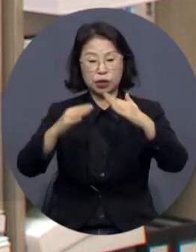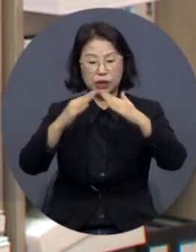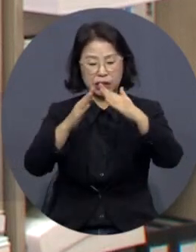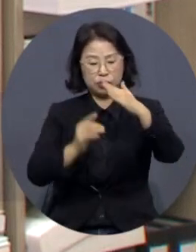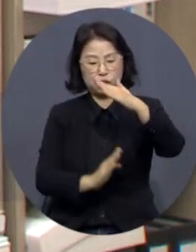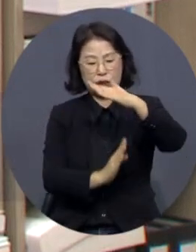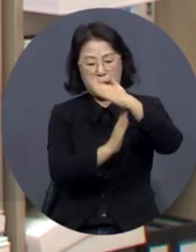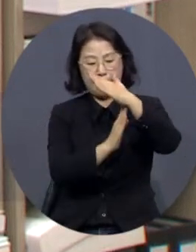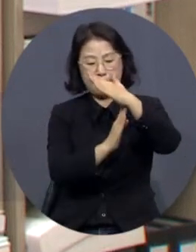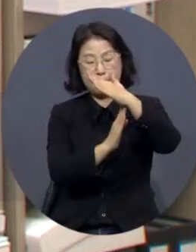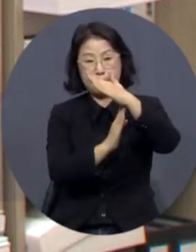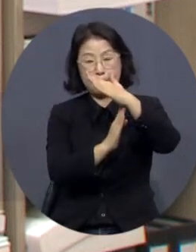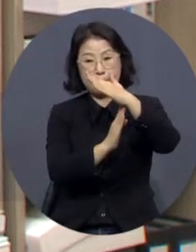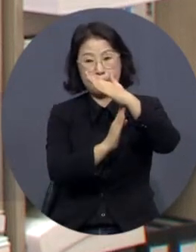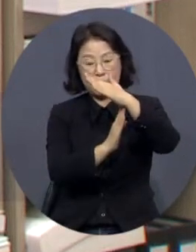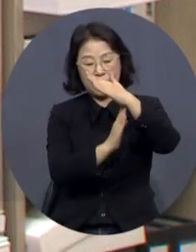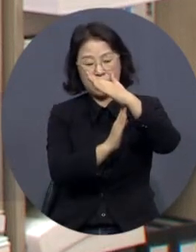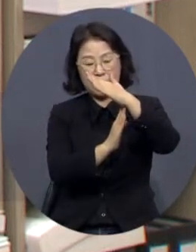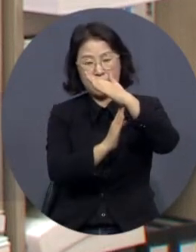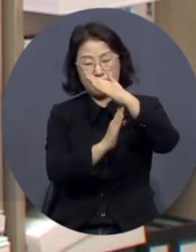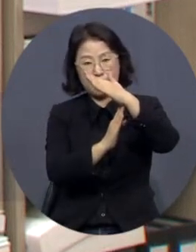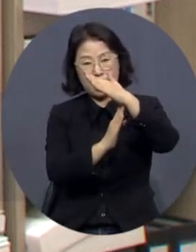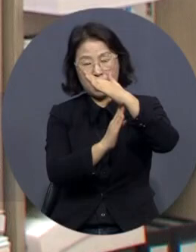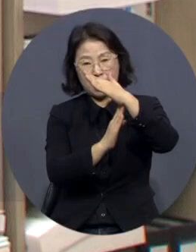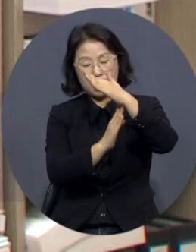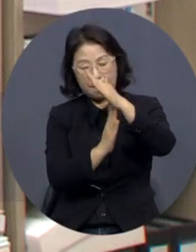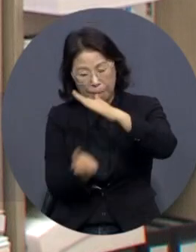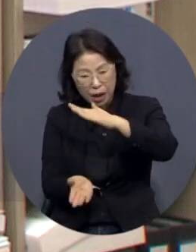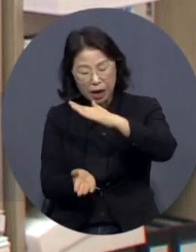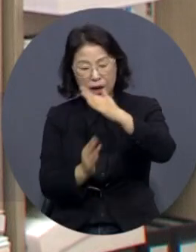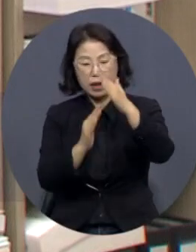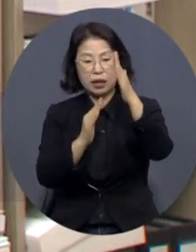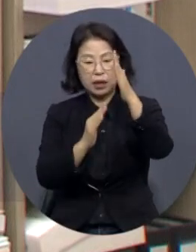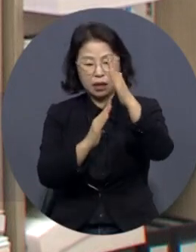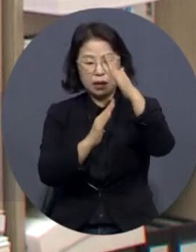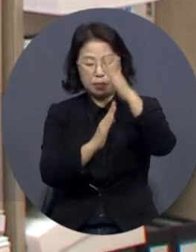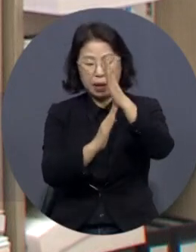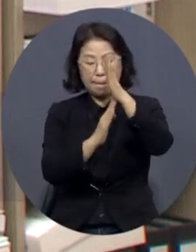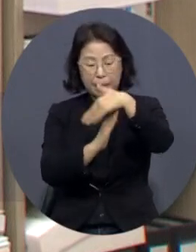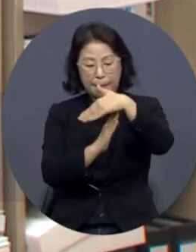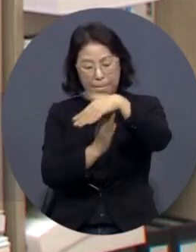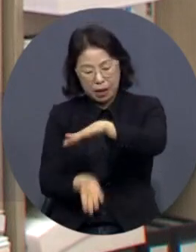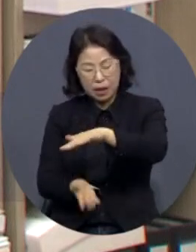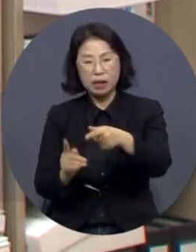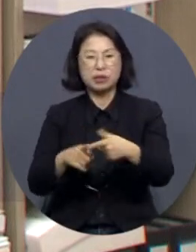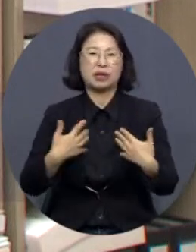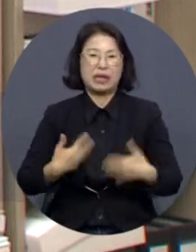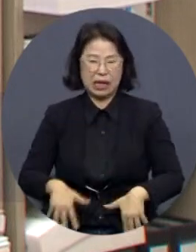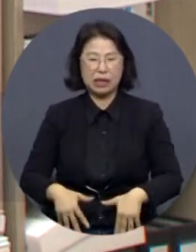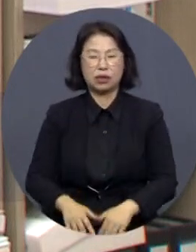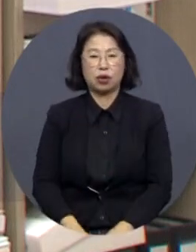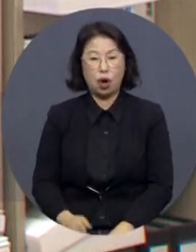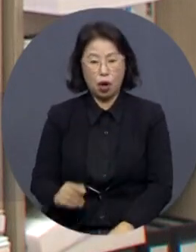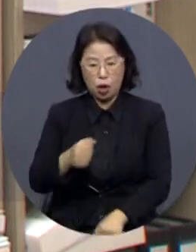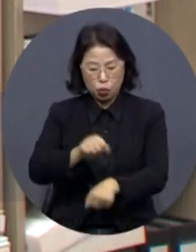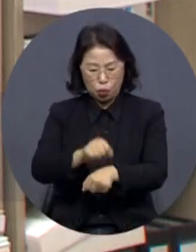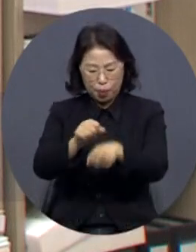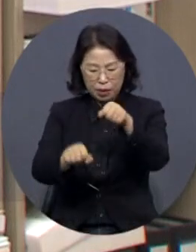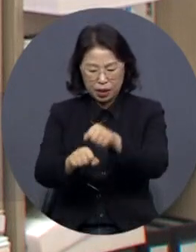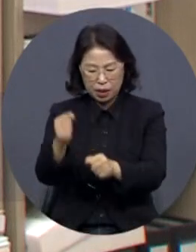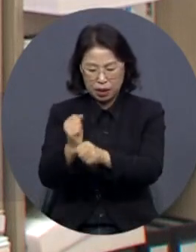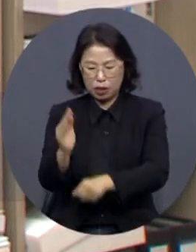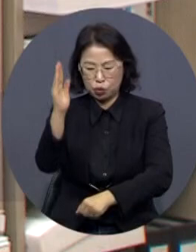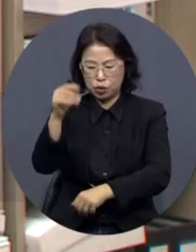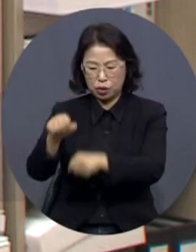콘크리트의 테두리보가 손상을 있거나 또 그 벽체가 굉장히 높이 올라갈수록이 불완전한